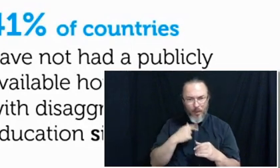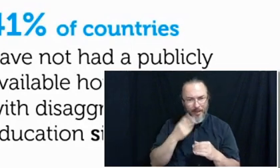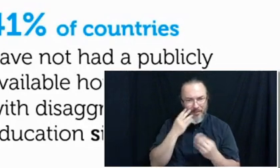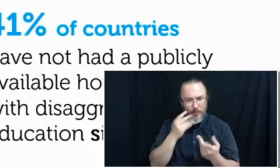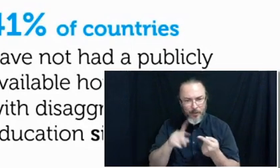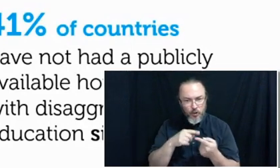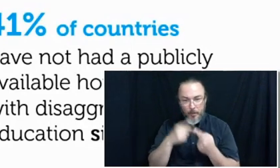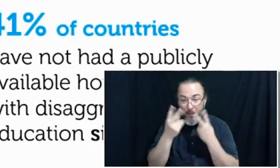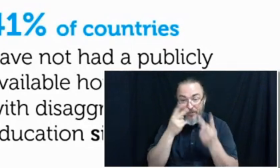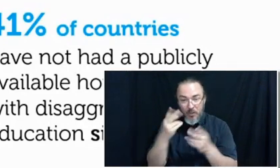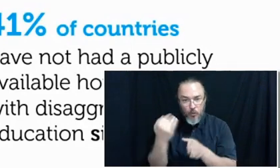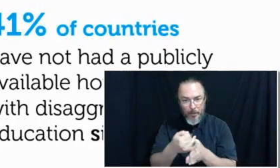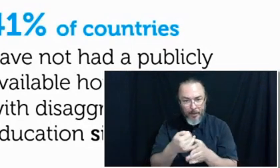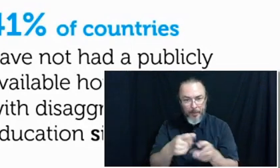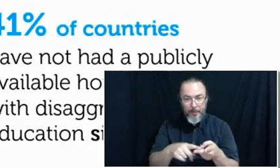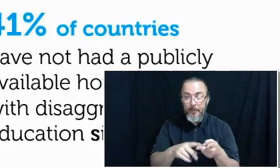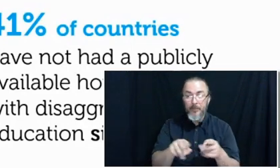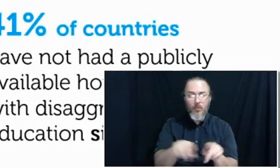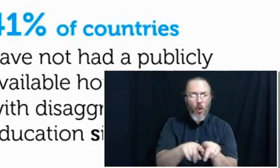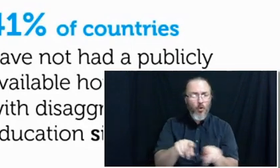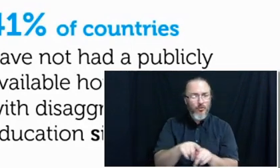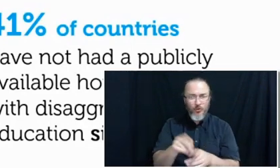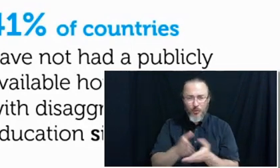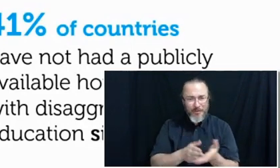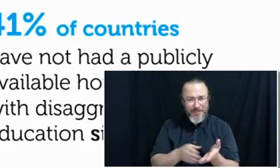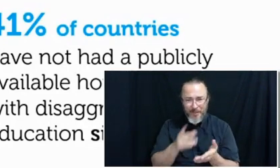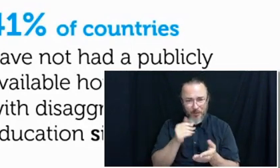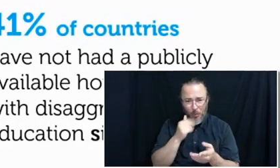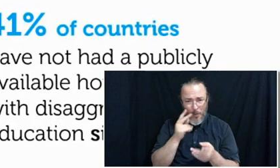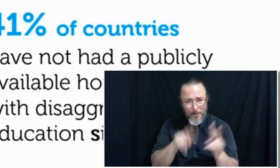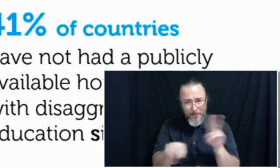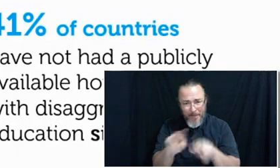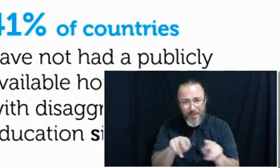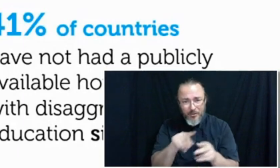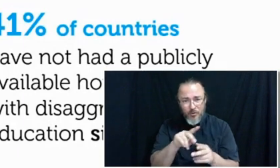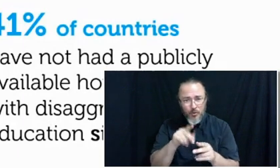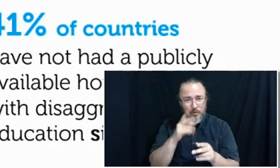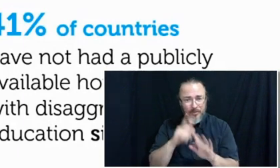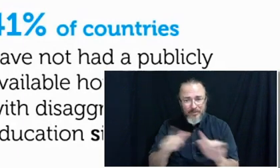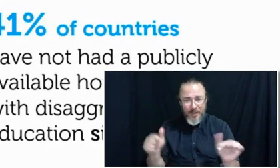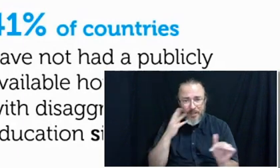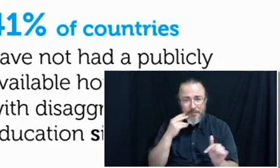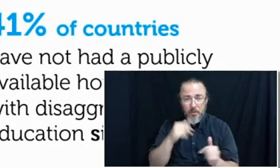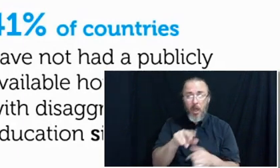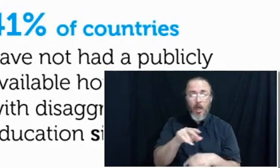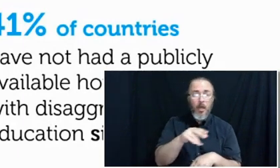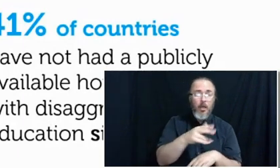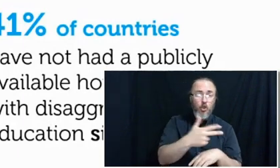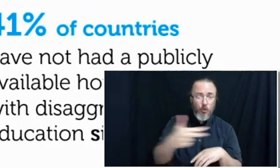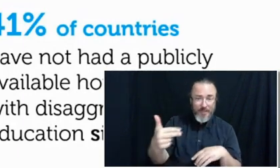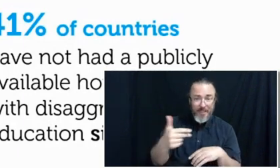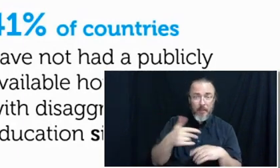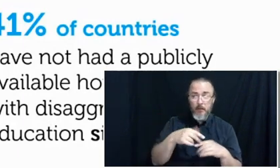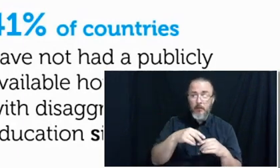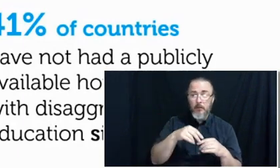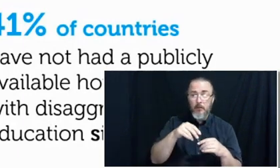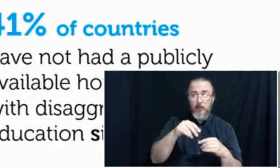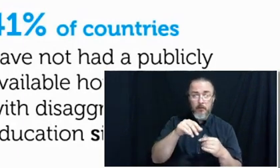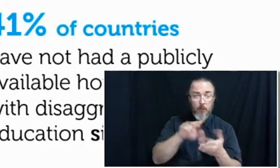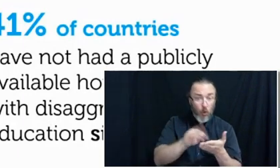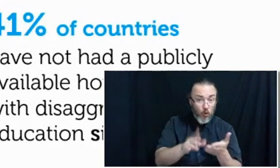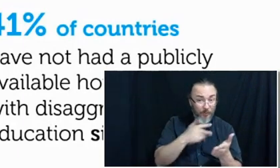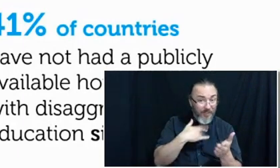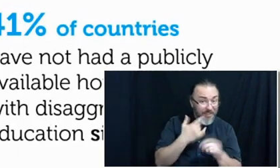visuelles. D'autres pays suivent les expériences de fond des élèves. La Nouvelle-Zélande contrôle la question de savoir si